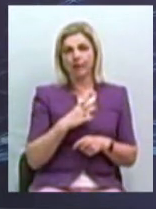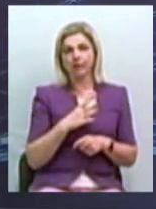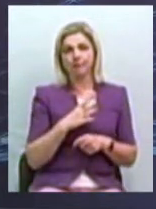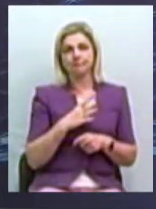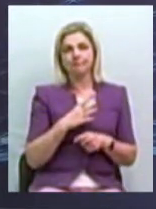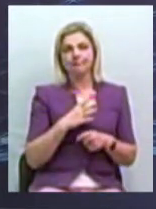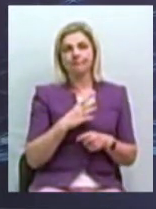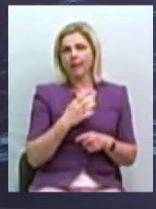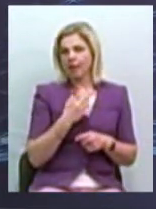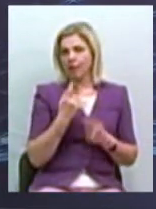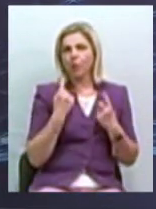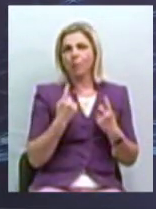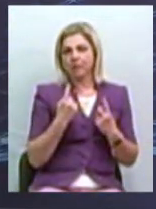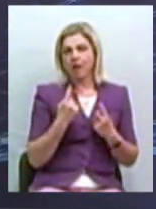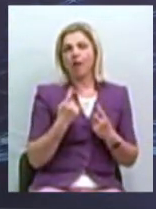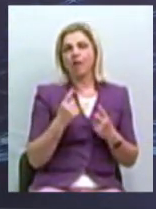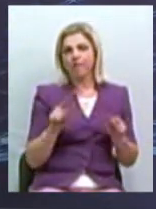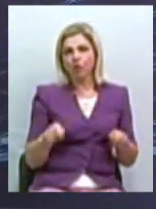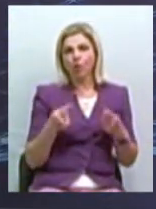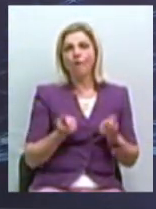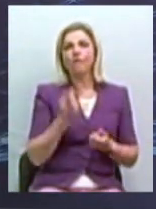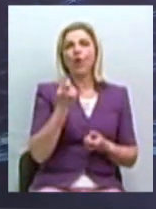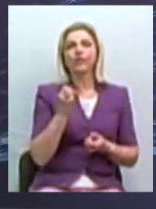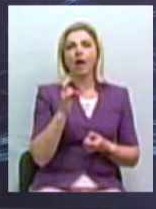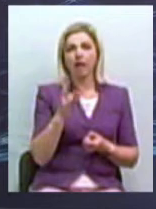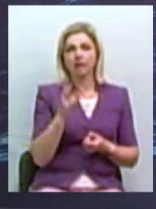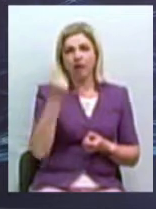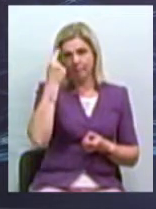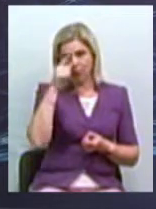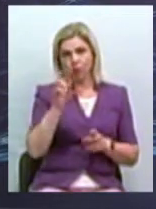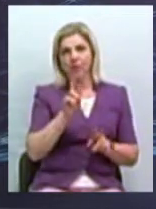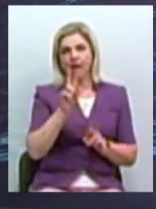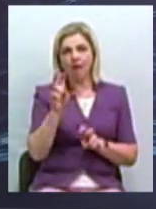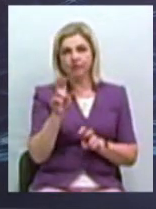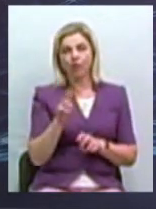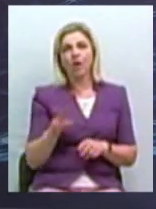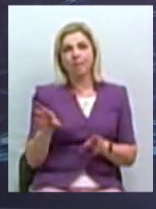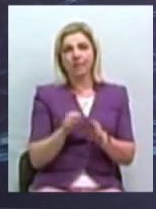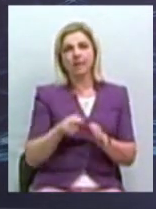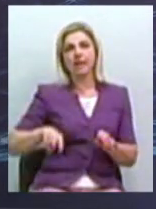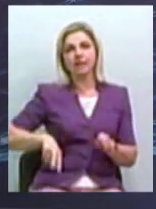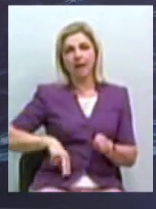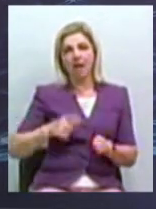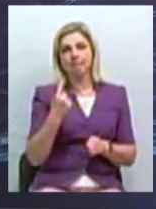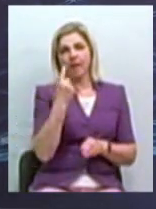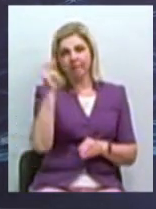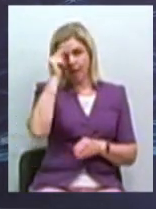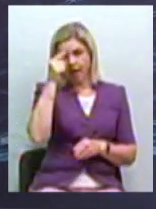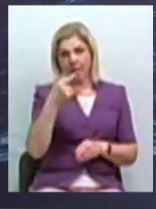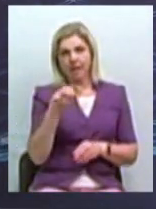проєкт відновлення фонтана. Ми навіть придумали назву з директором першої гімназії паном